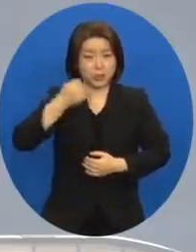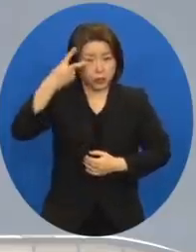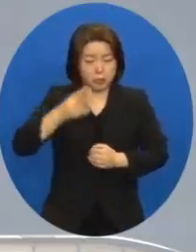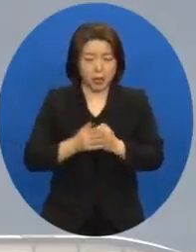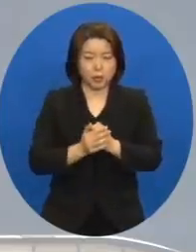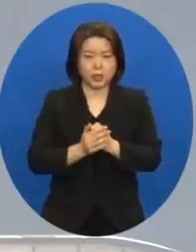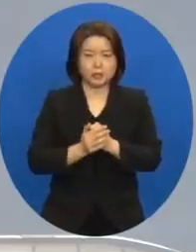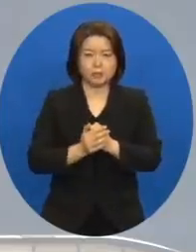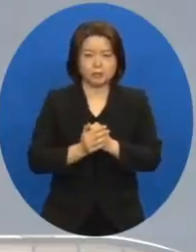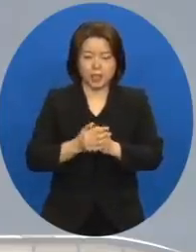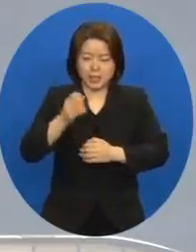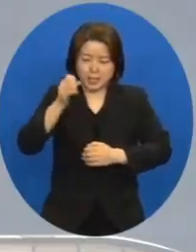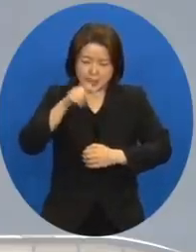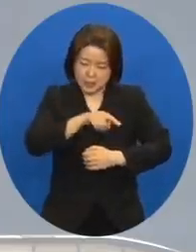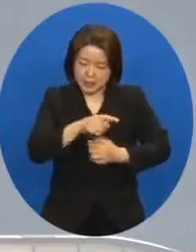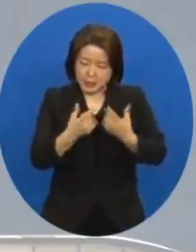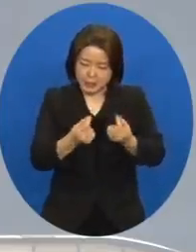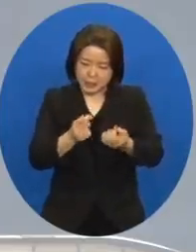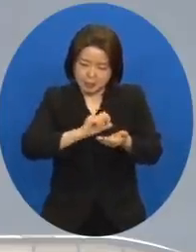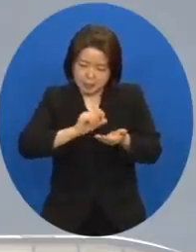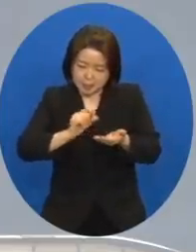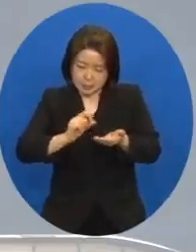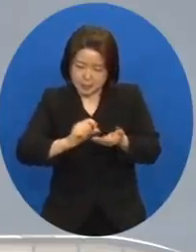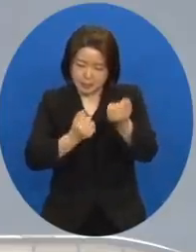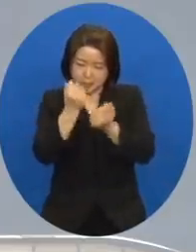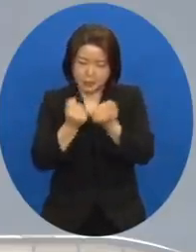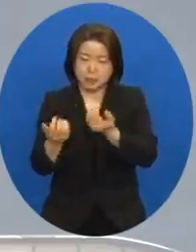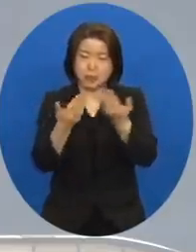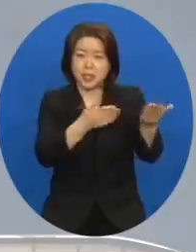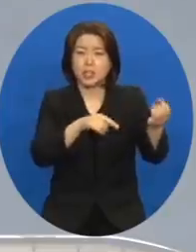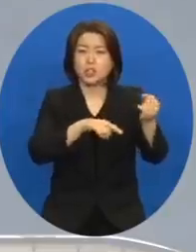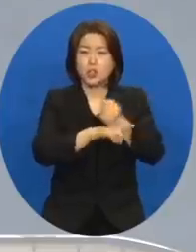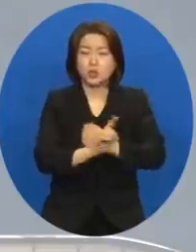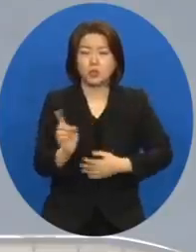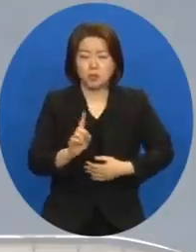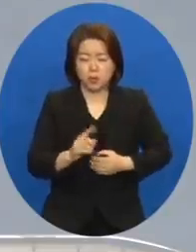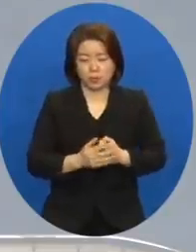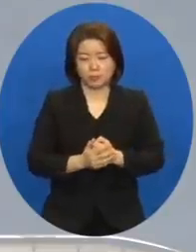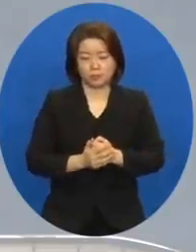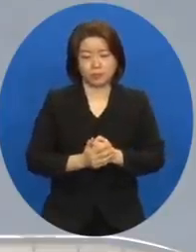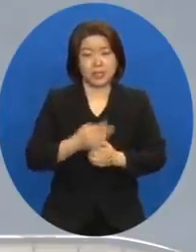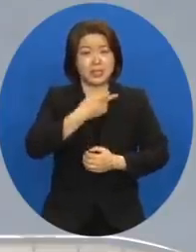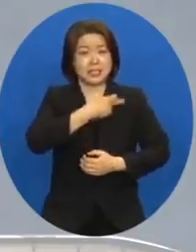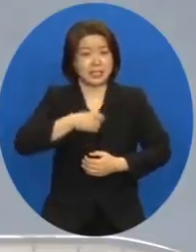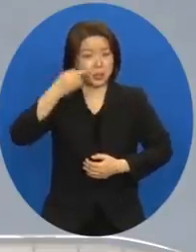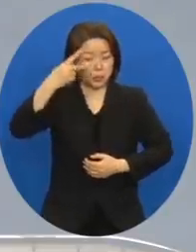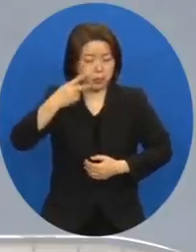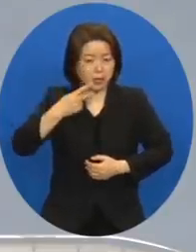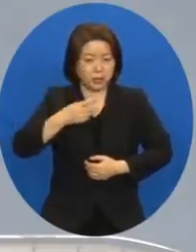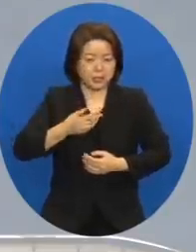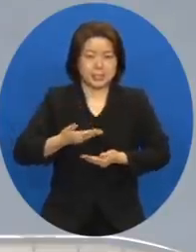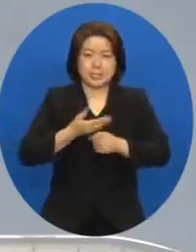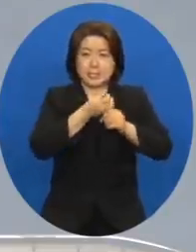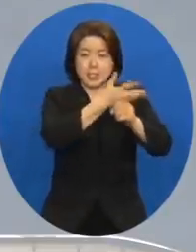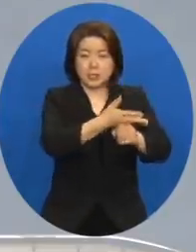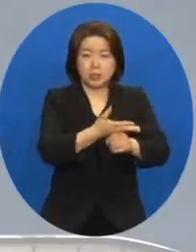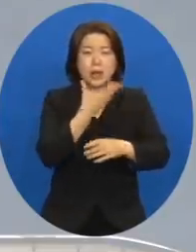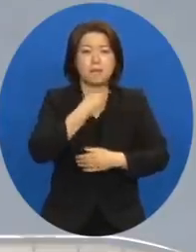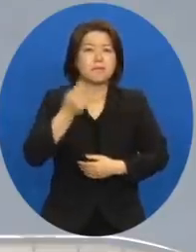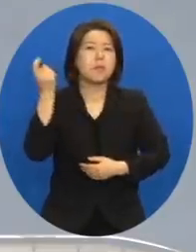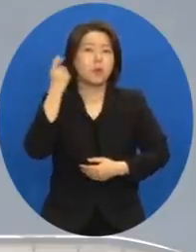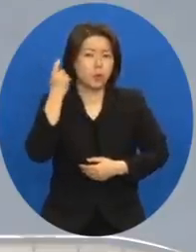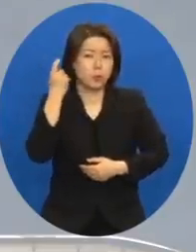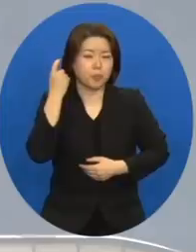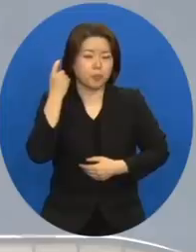굳이 해명을 하는 이유는 사도 바울이 전한 복음 나는 죽고 예수로 사는 이 복음이